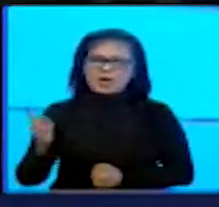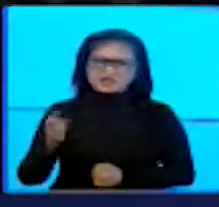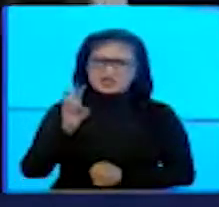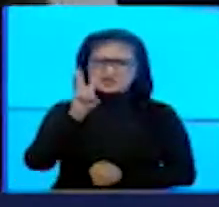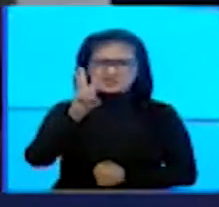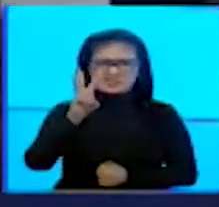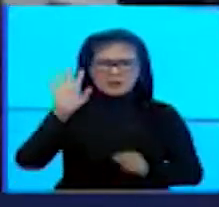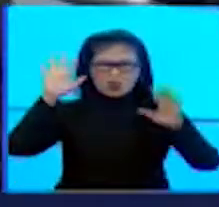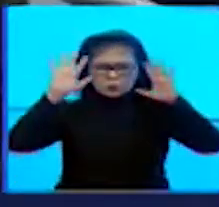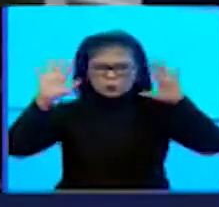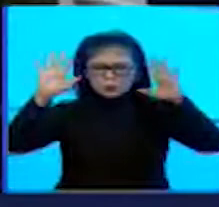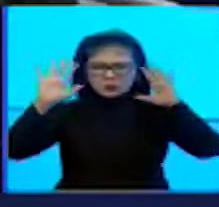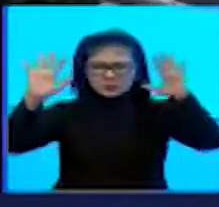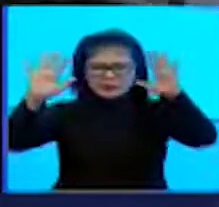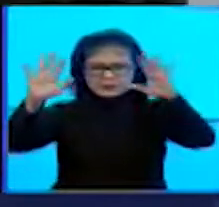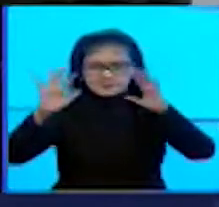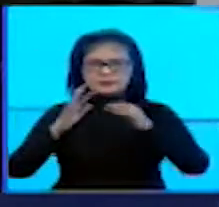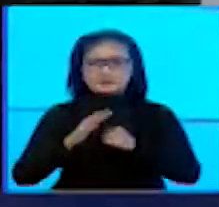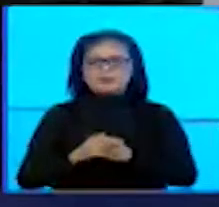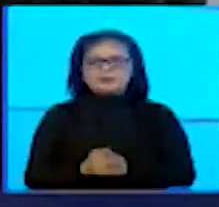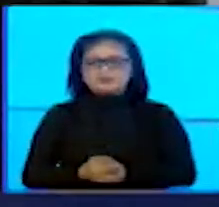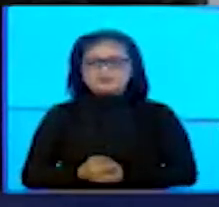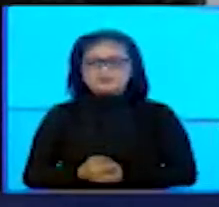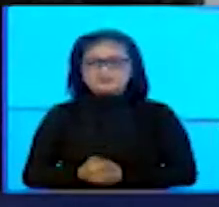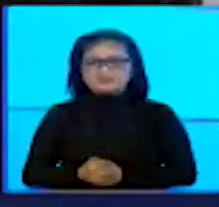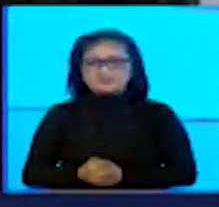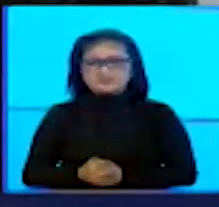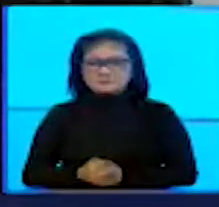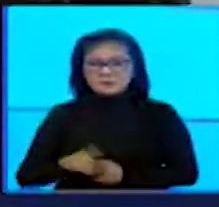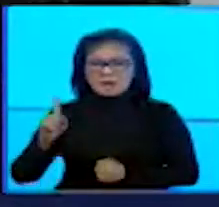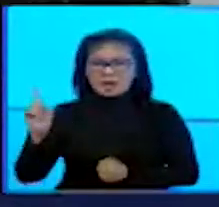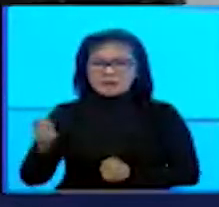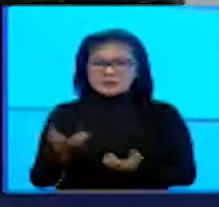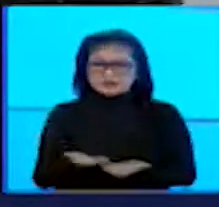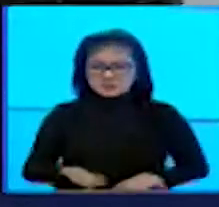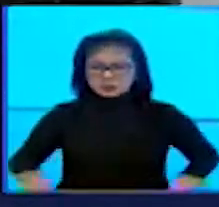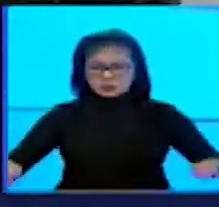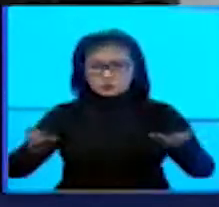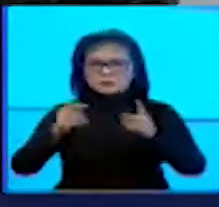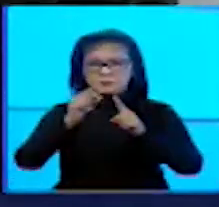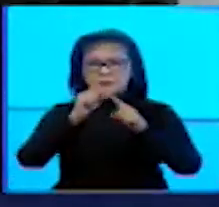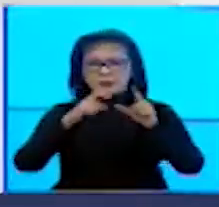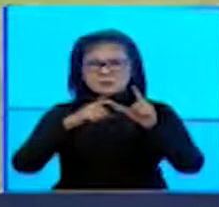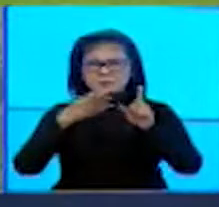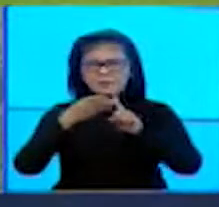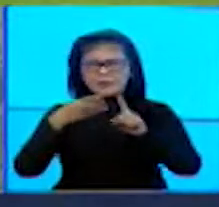taman kota dan 3 hutan kota ya sampai PSBB atau PPKM mikro tanggal 22 ini.